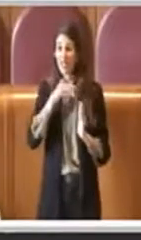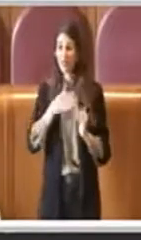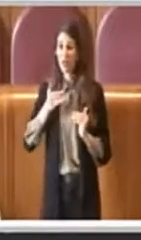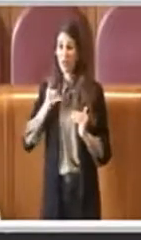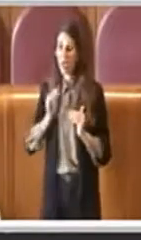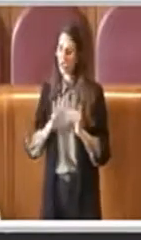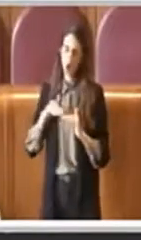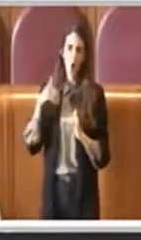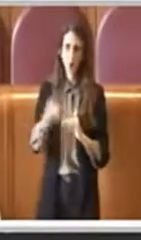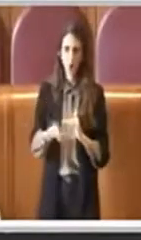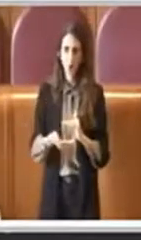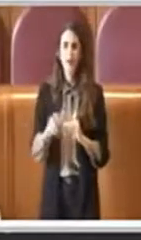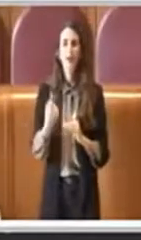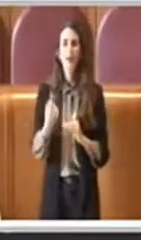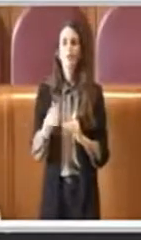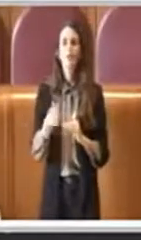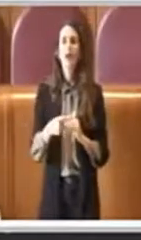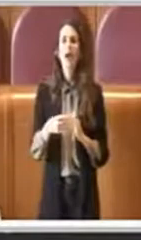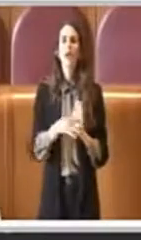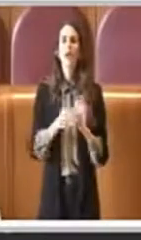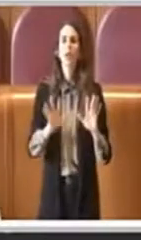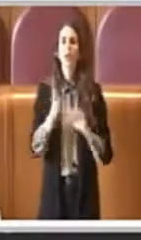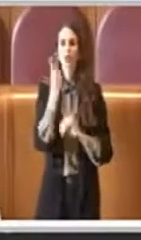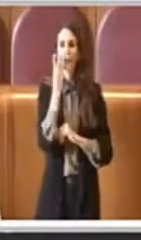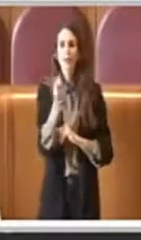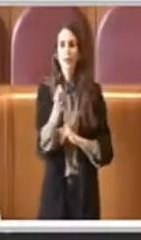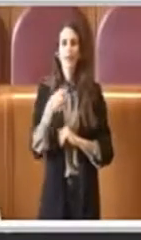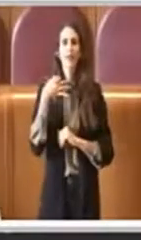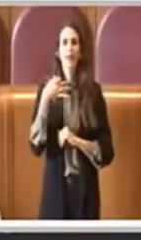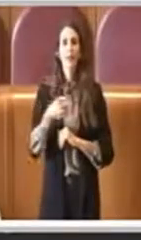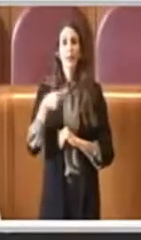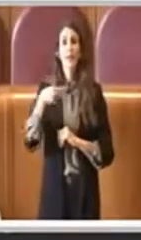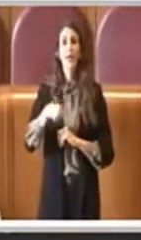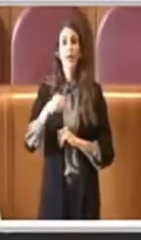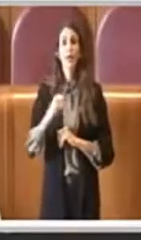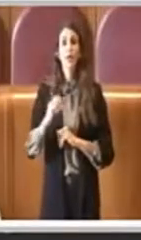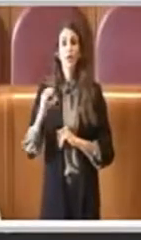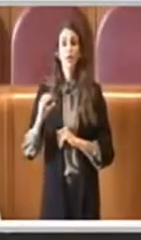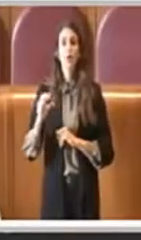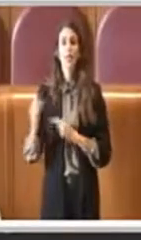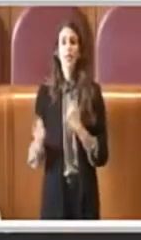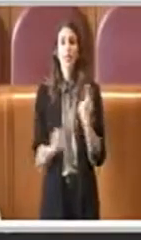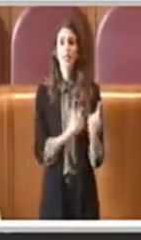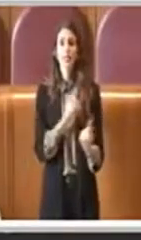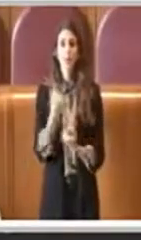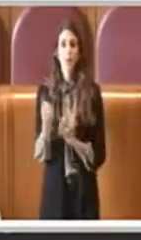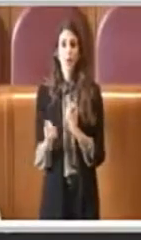che prevedeva, insomma, sempre per quanto riguarda gli NCC, la questione